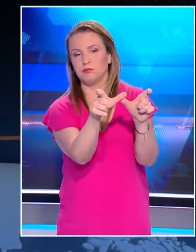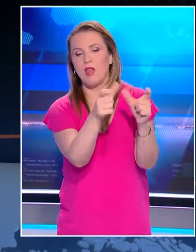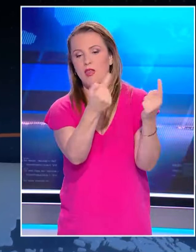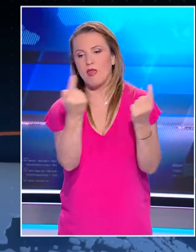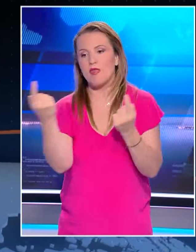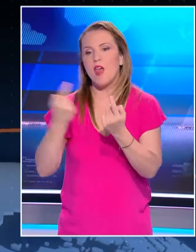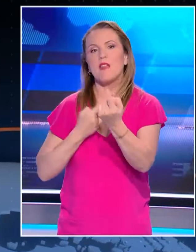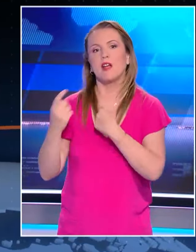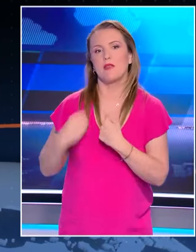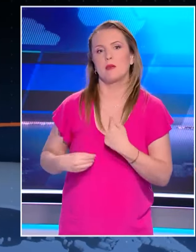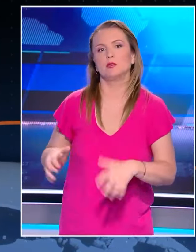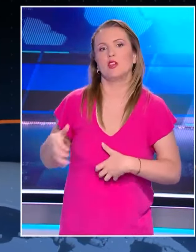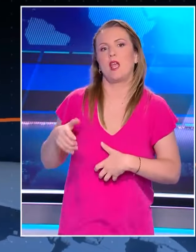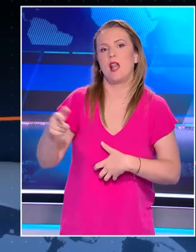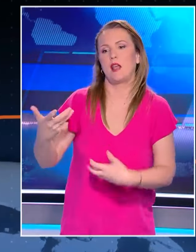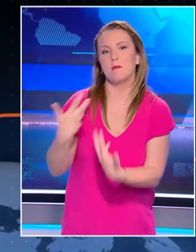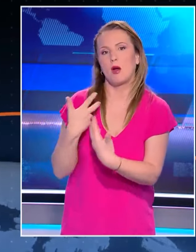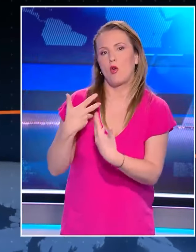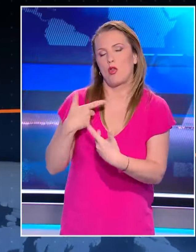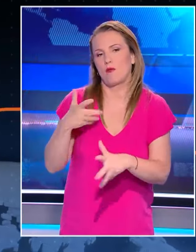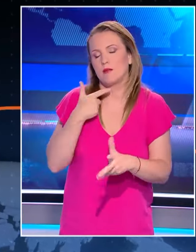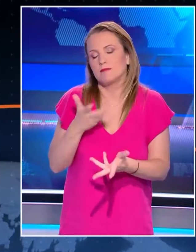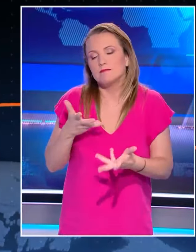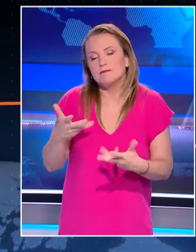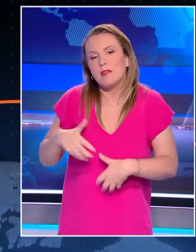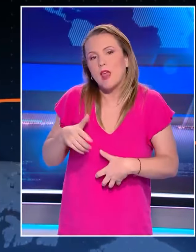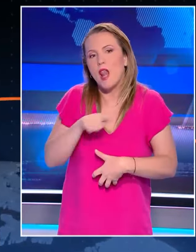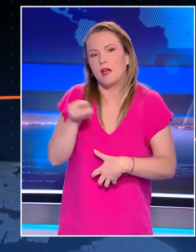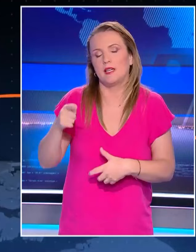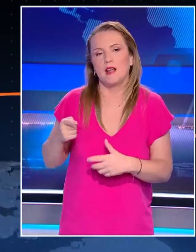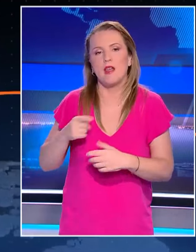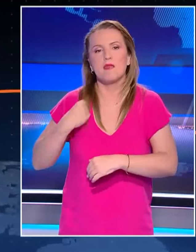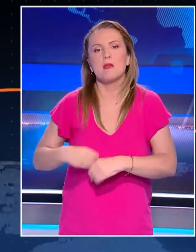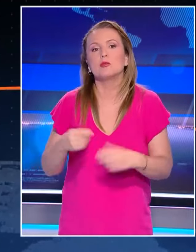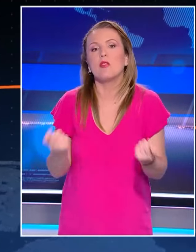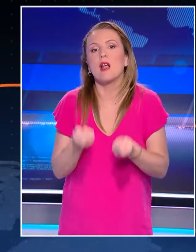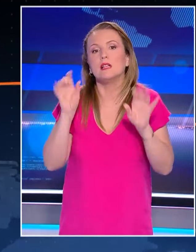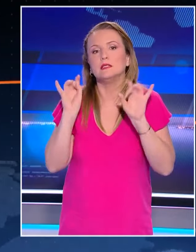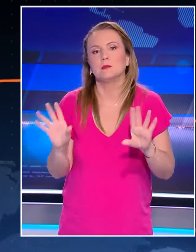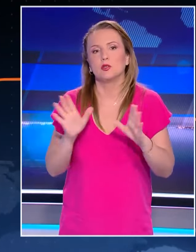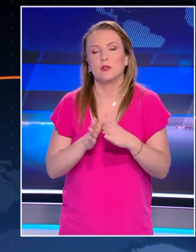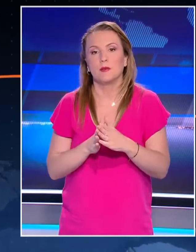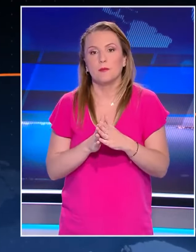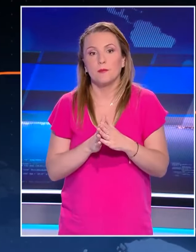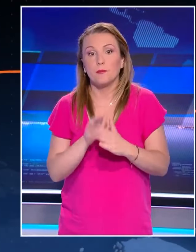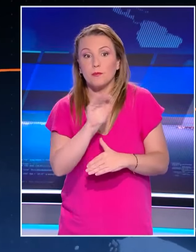μου. Γελάγανε. Ο Δήμος περνάγανε και γελάγανε. Πώς καταφέρατε να βγάλετε μια κατάκητη γυναίκα?